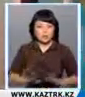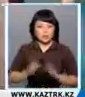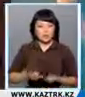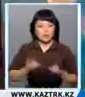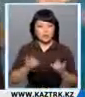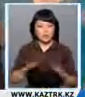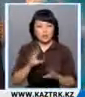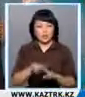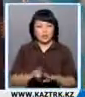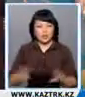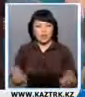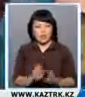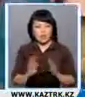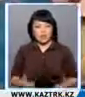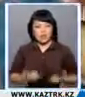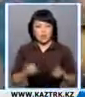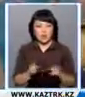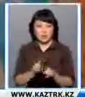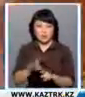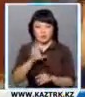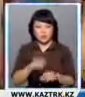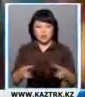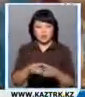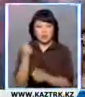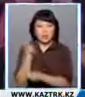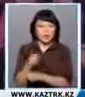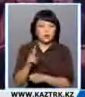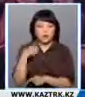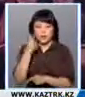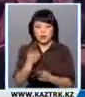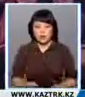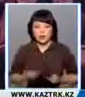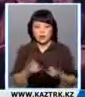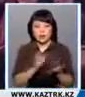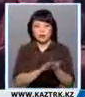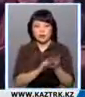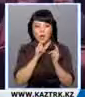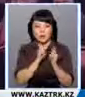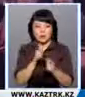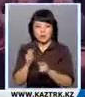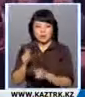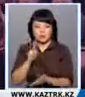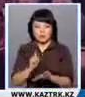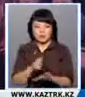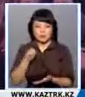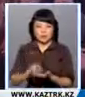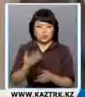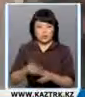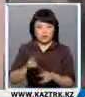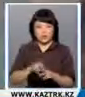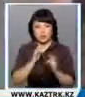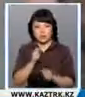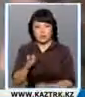қосымша іріктеу туралары болды. Сыннан сүрінбей топ жарған жеңімпаздарға ұйымдастырушылар мақтау қағаздары мен бағалы сыйлықтарды тарту